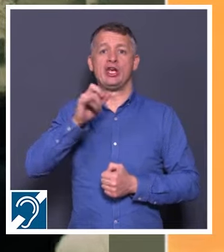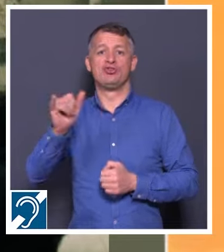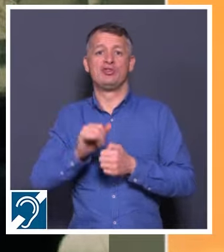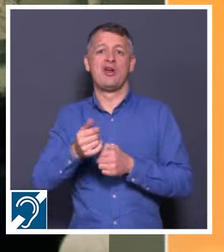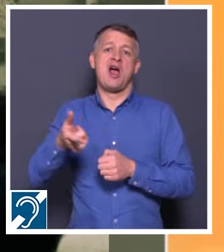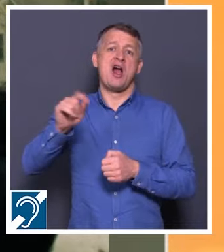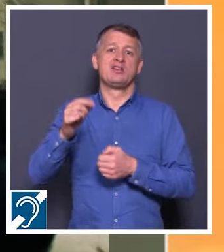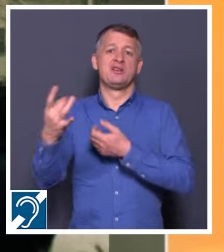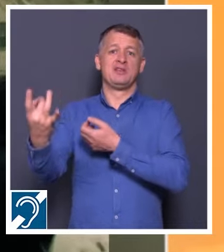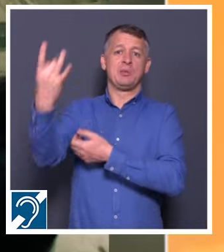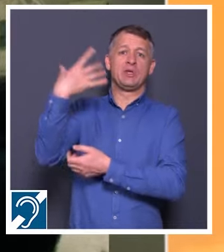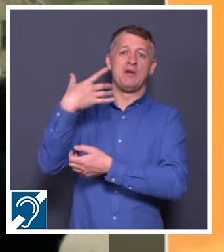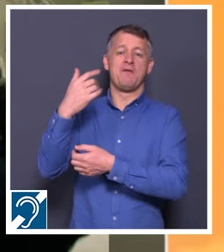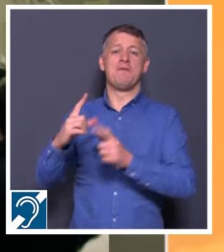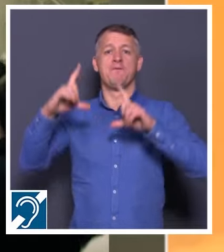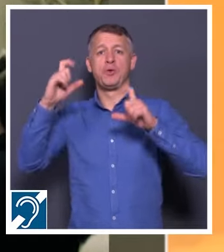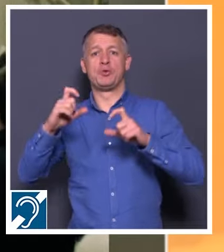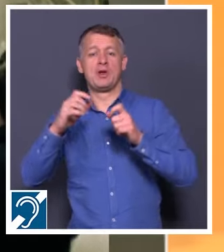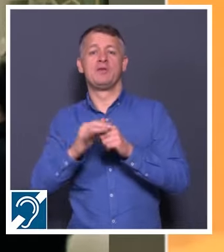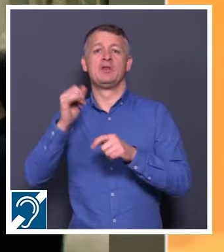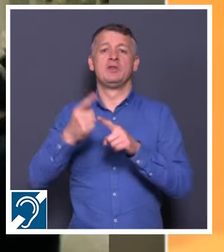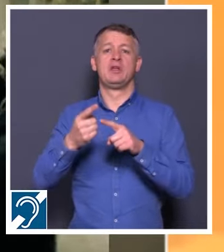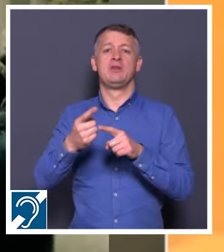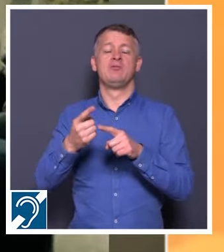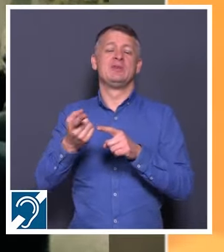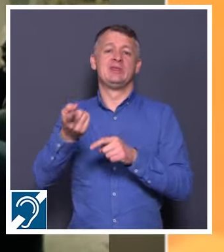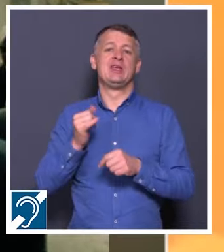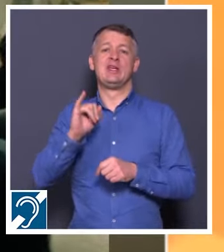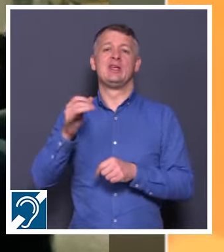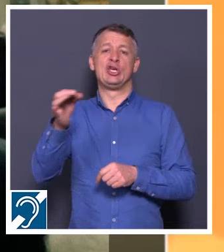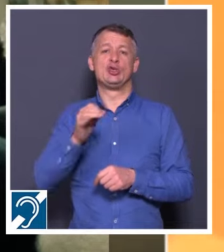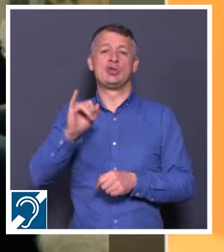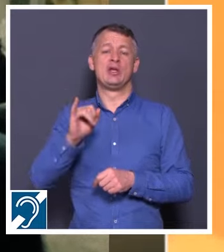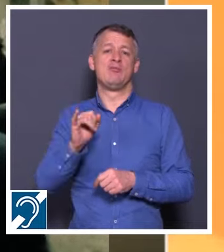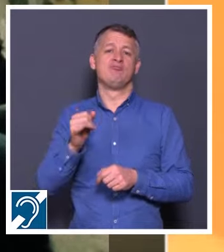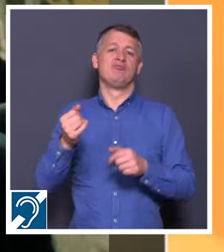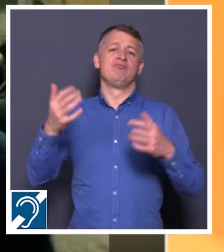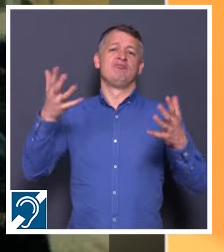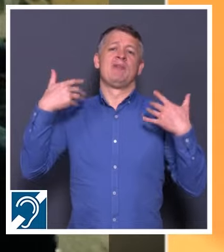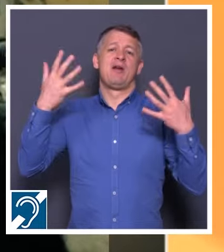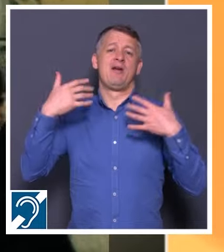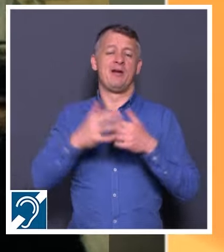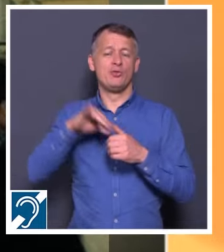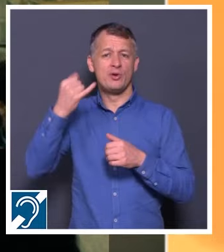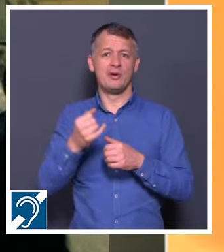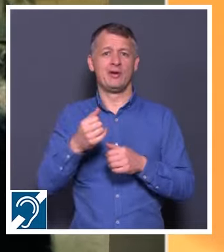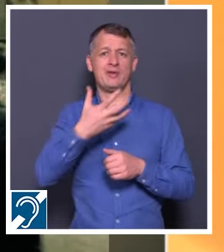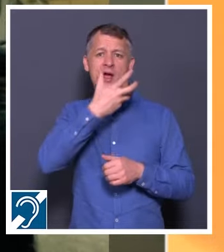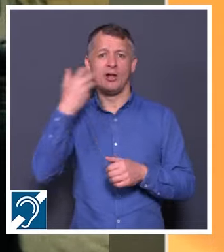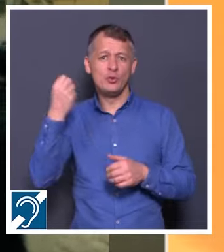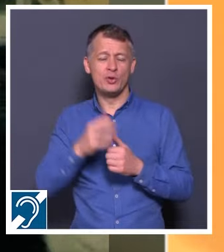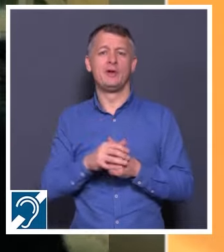fotografii din insule exotice, ai un sentiment de jenă. Deja românii se duc în Grecia, dar Grecia nu mai este...